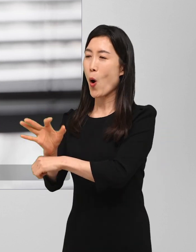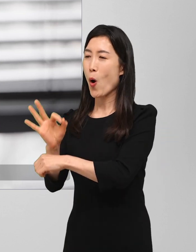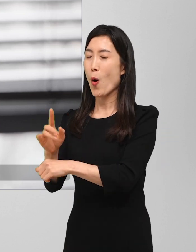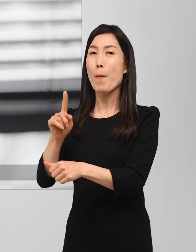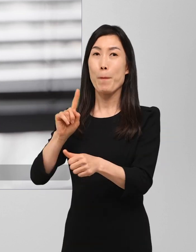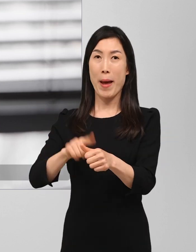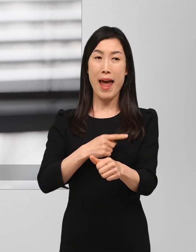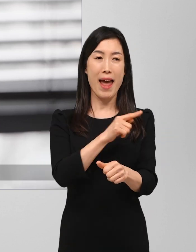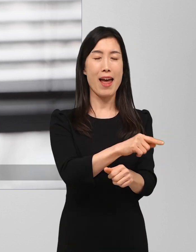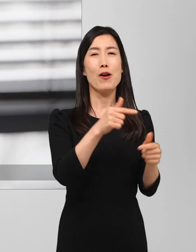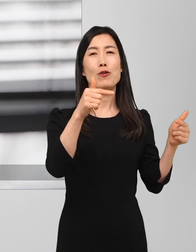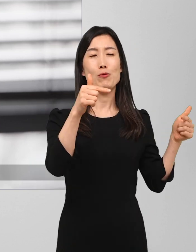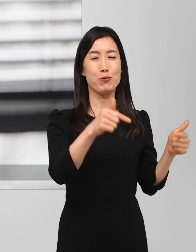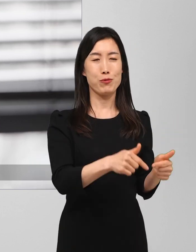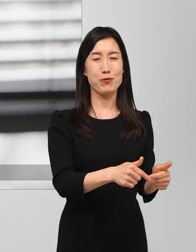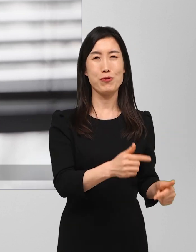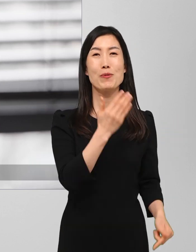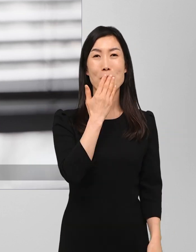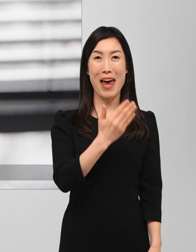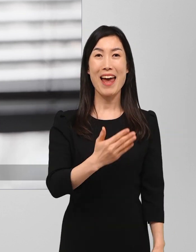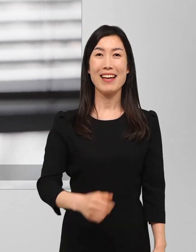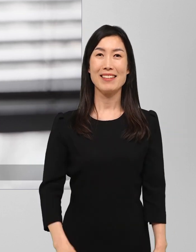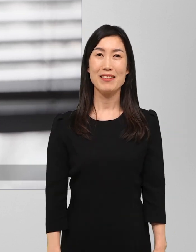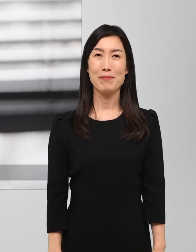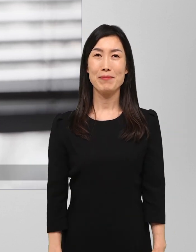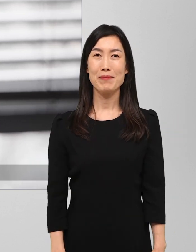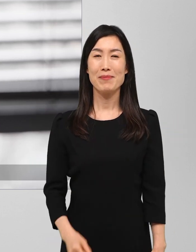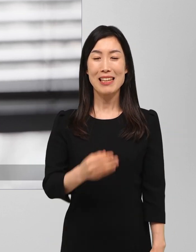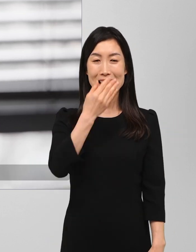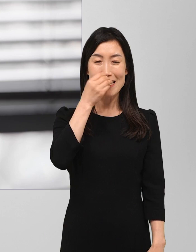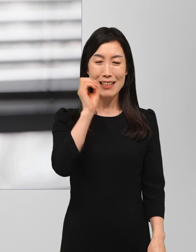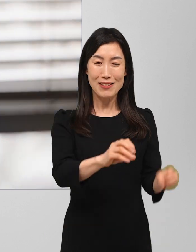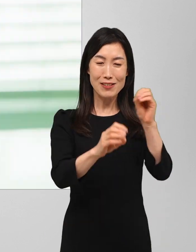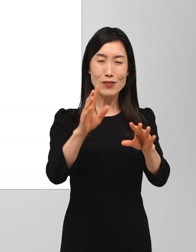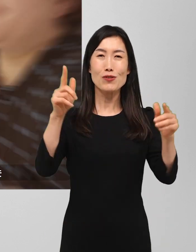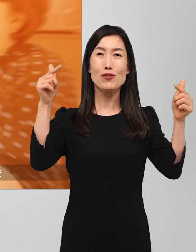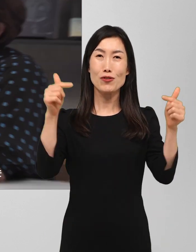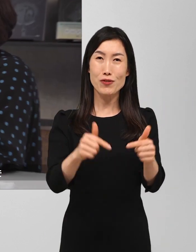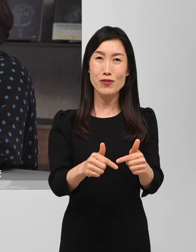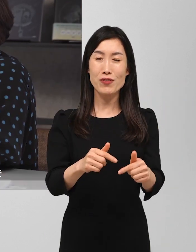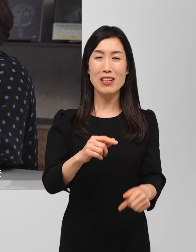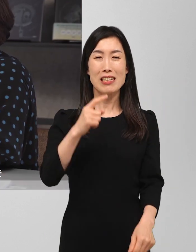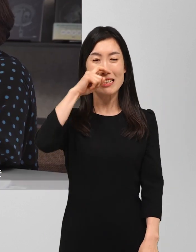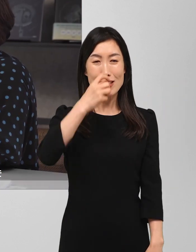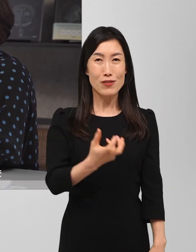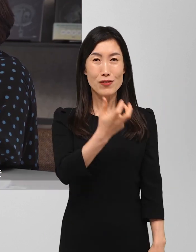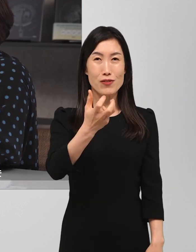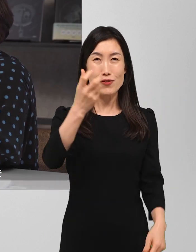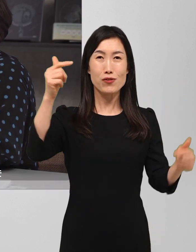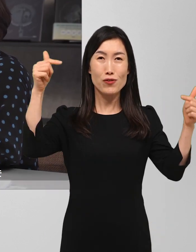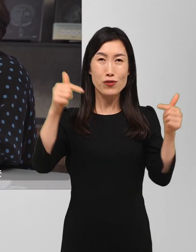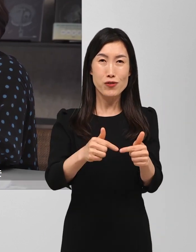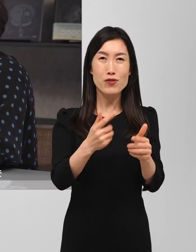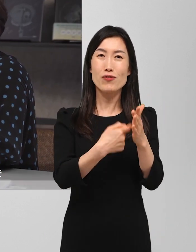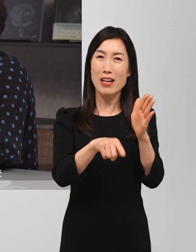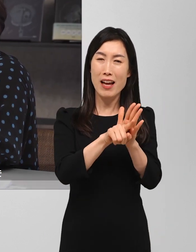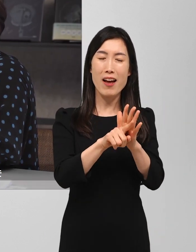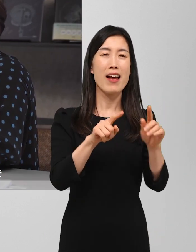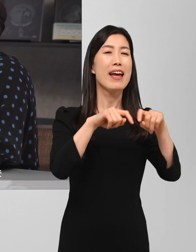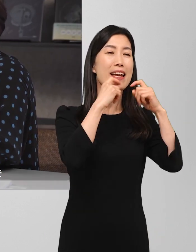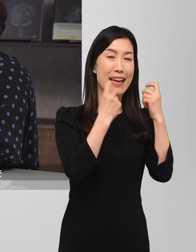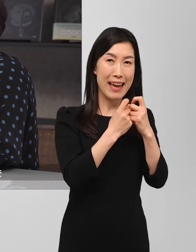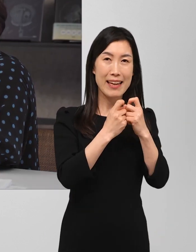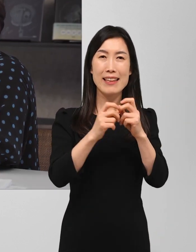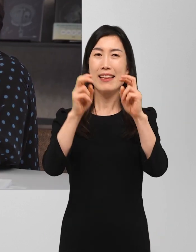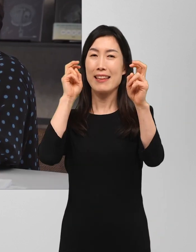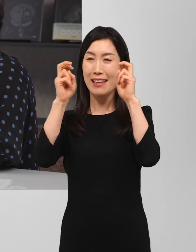일회용품의 생산과 사용을 줄이도록 자연스럽게 유도할 수 있을 것입니다. 폐기물을 줄이고 저탄소 생활을 실천하기